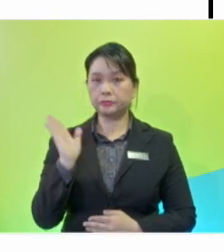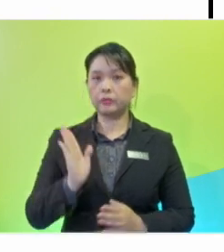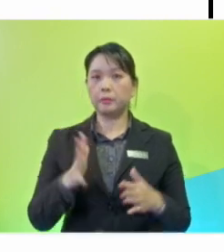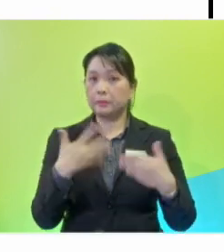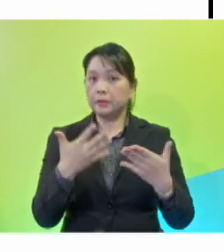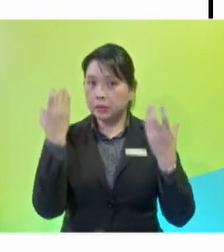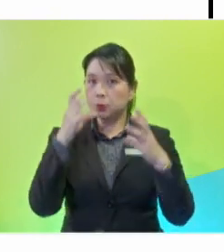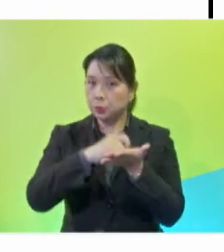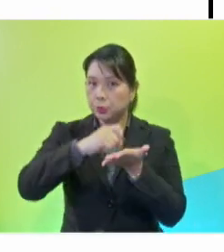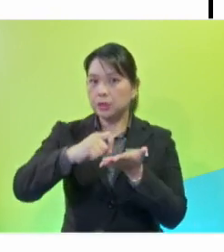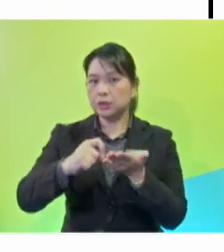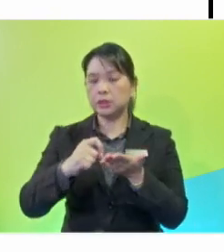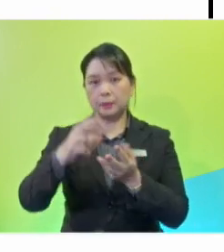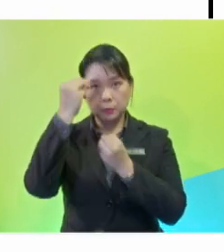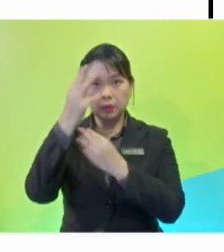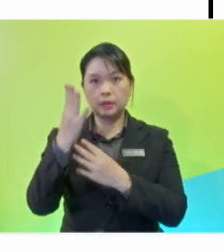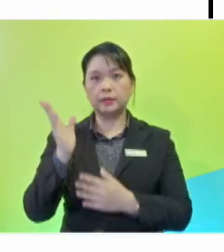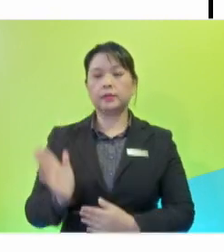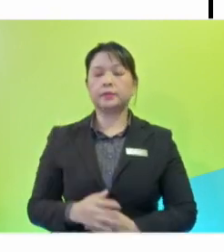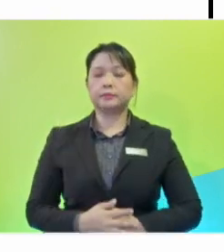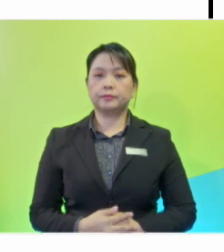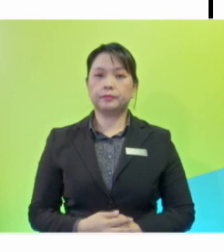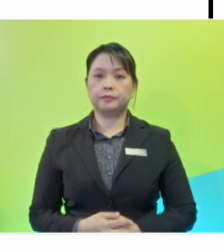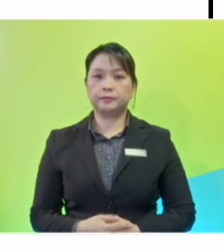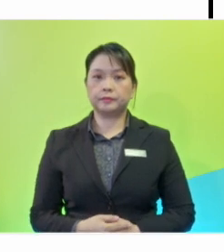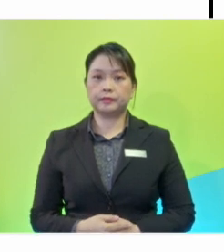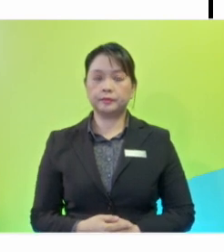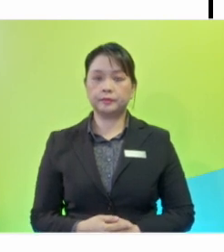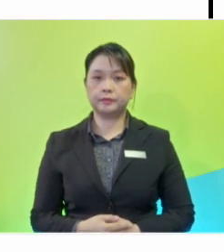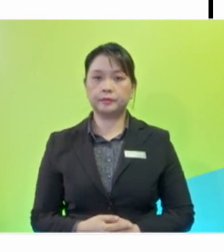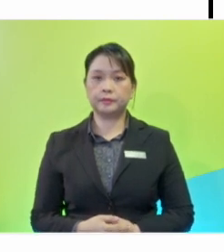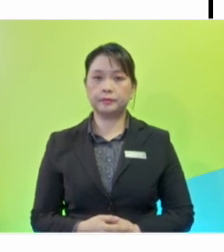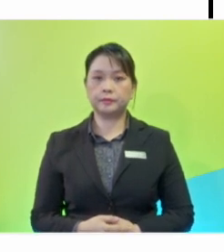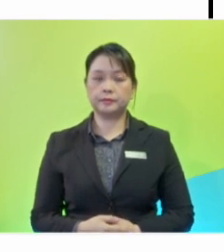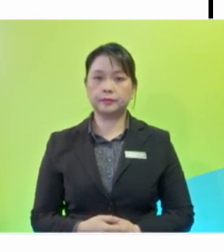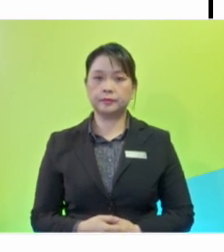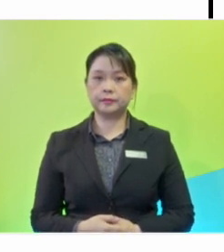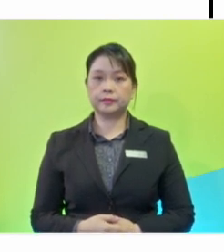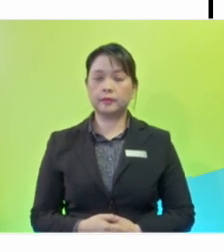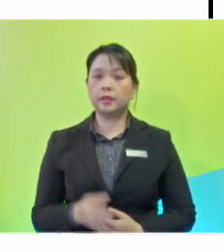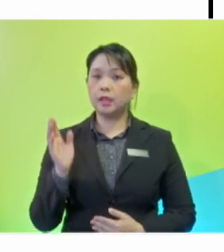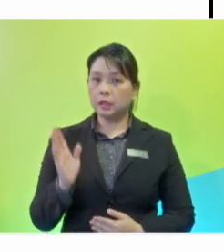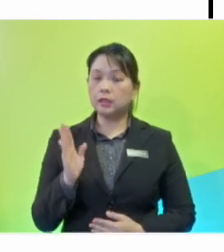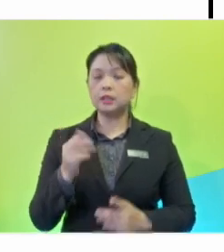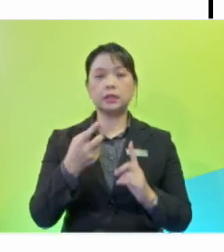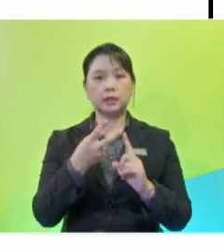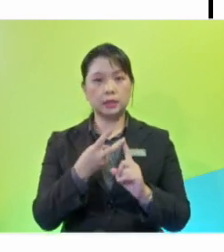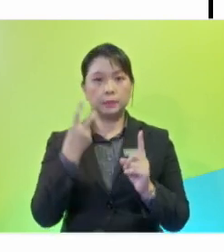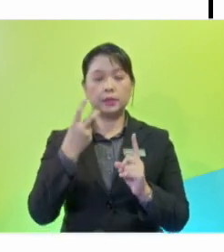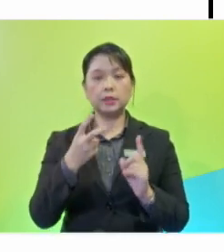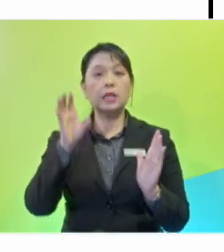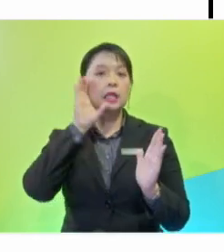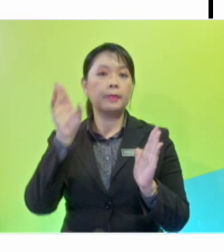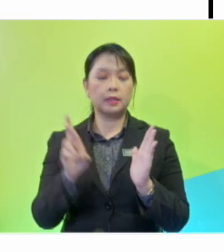jadi fungsi gubahan GSX = 4x + 3/3 ini dari pada gambar aja kita